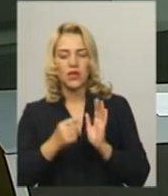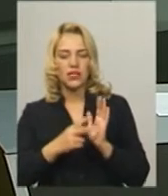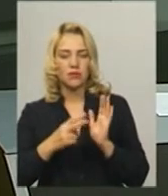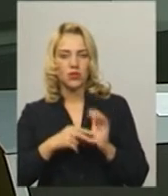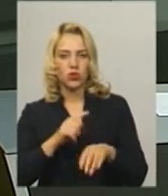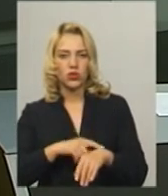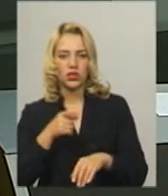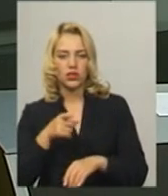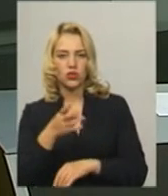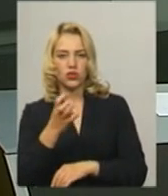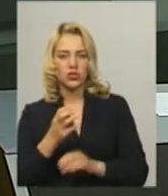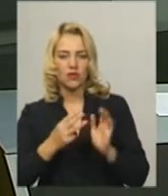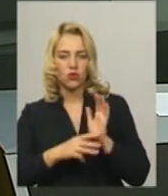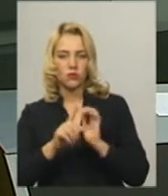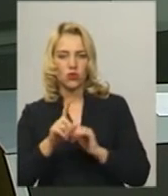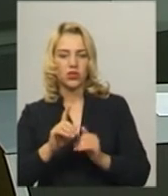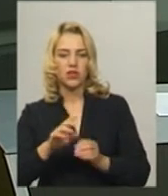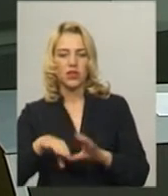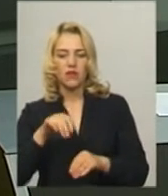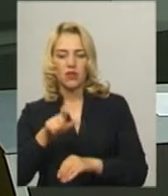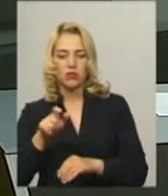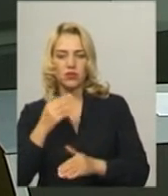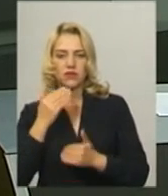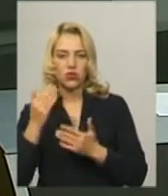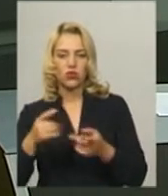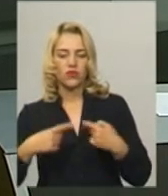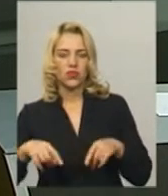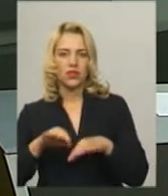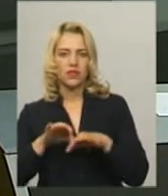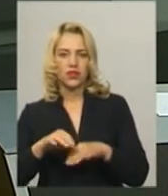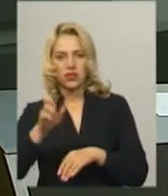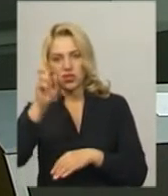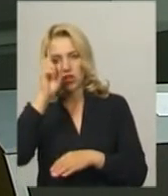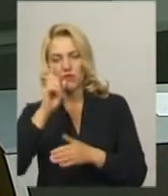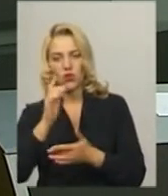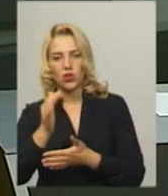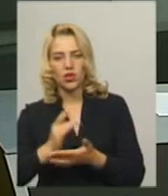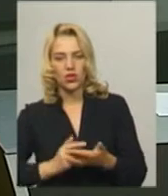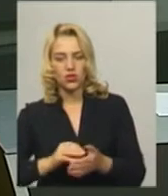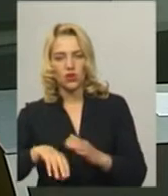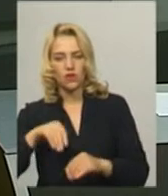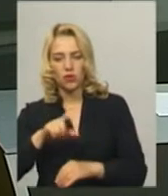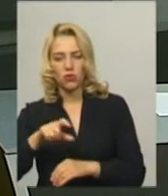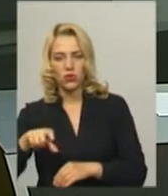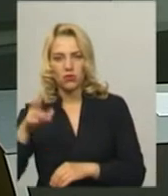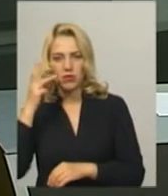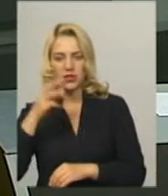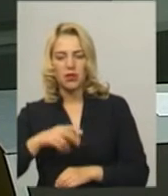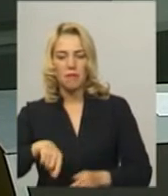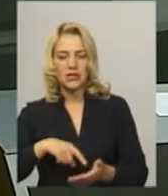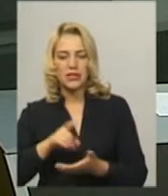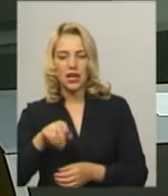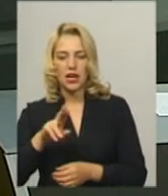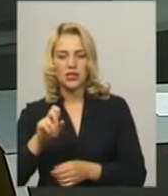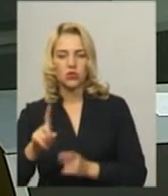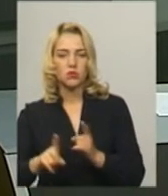годину 1481 виборець звернувся до відділу ведення Державного реєстру виборців Хмельницької міської ради, аби змінити